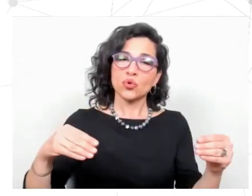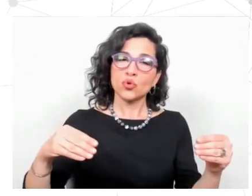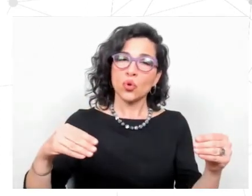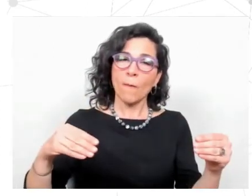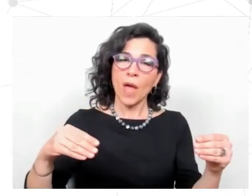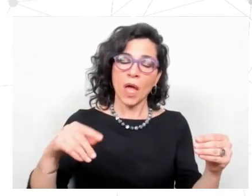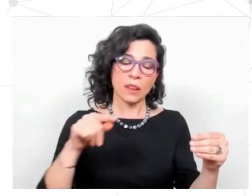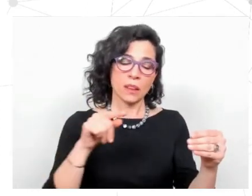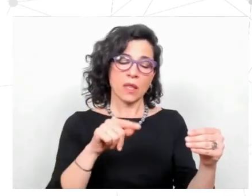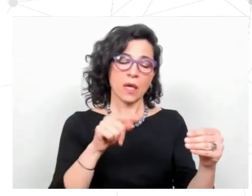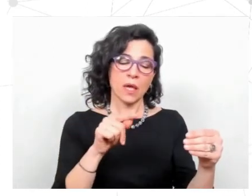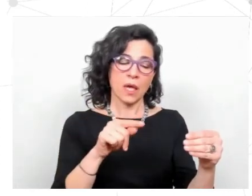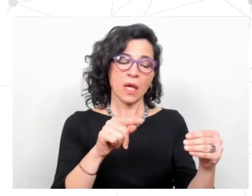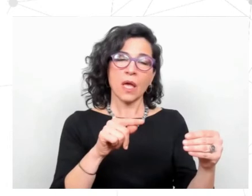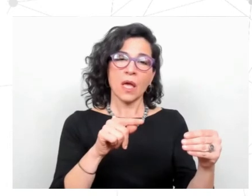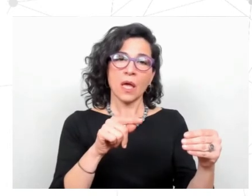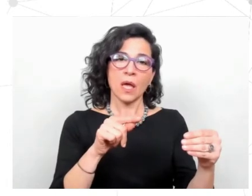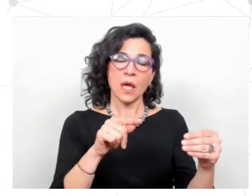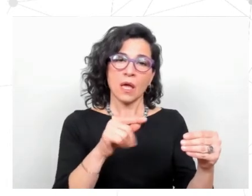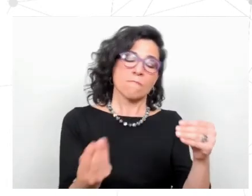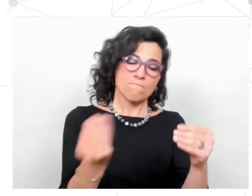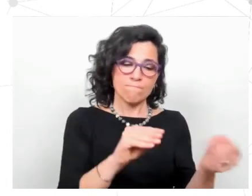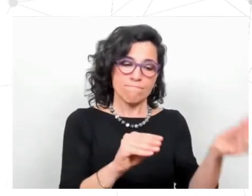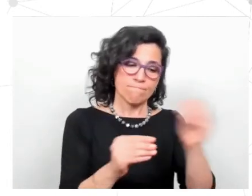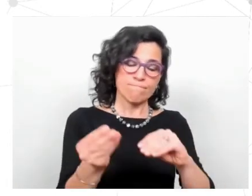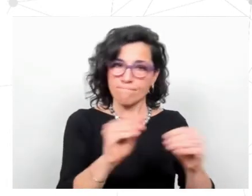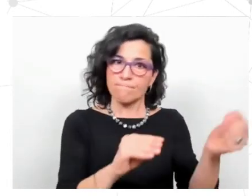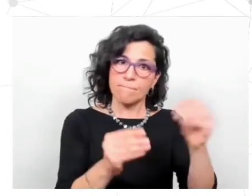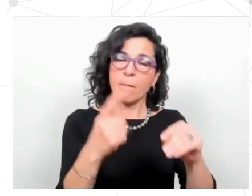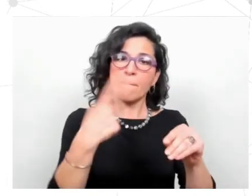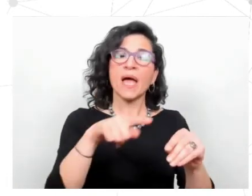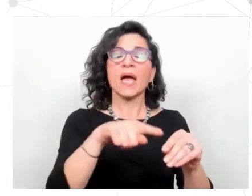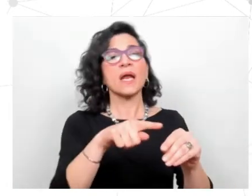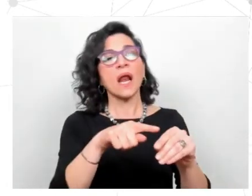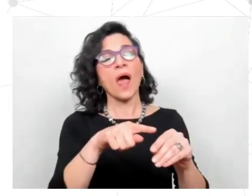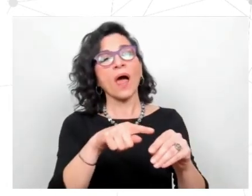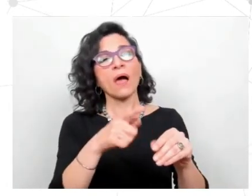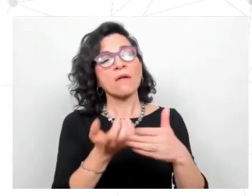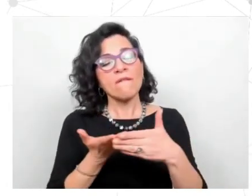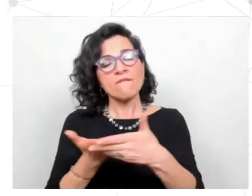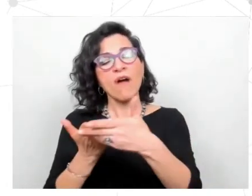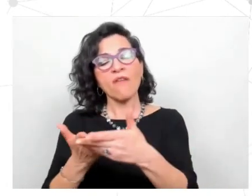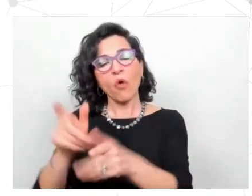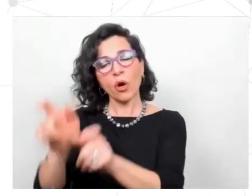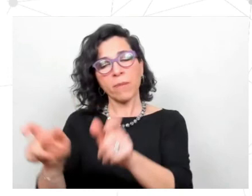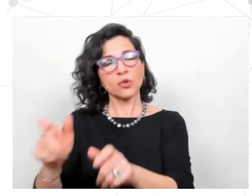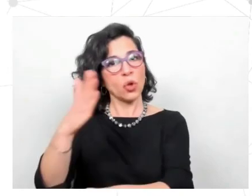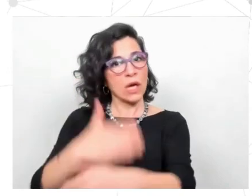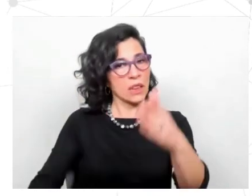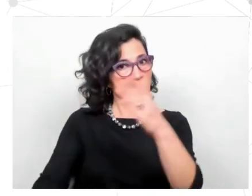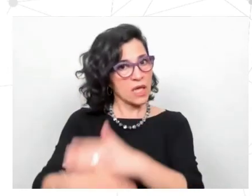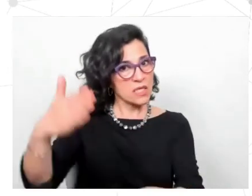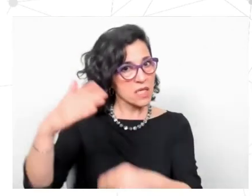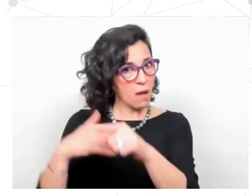conto le esigenze delle persone con disabilità, e quindi anche le ultime affermazioni che ha fatto